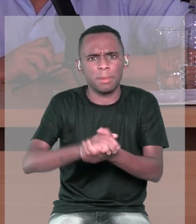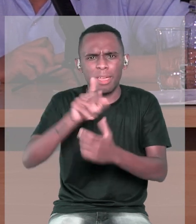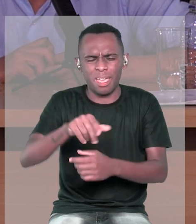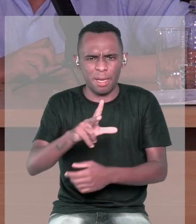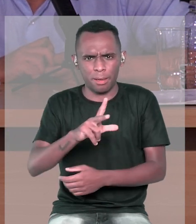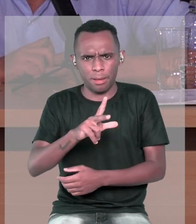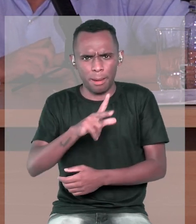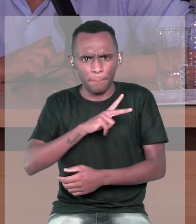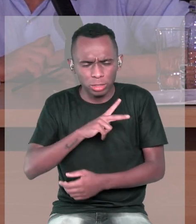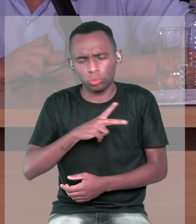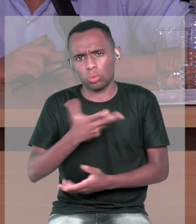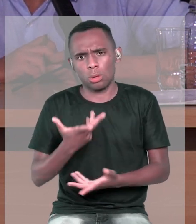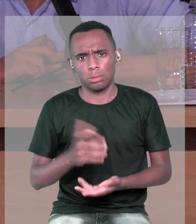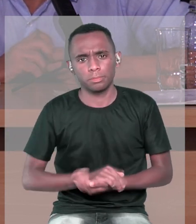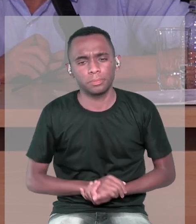propriedade.